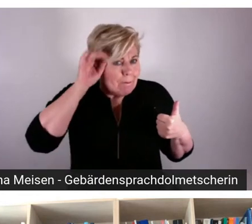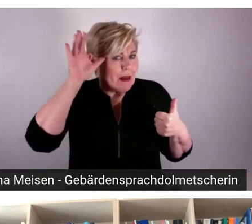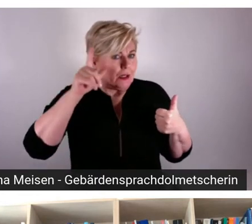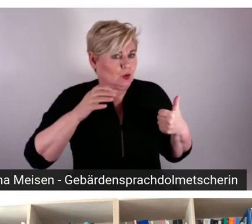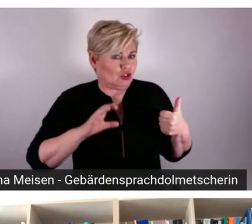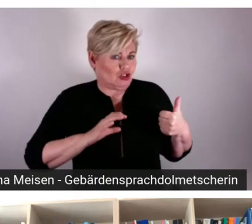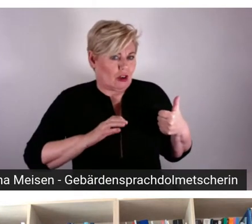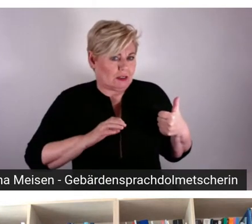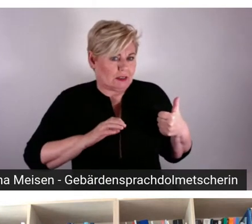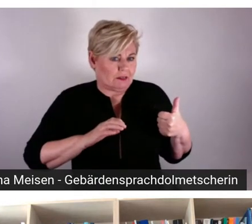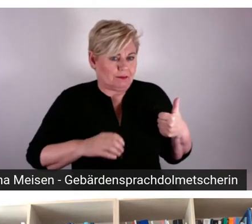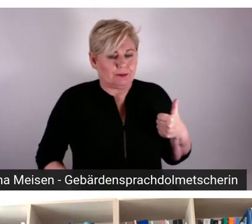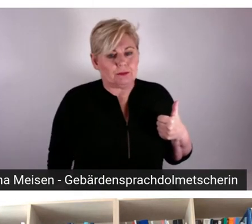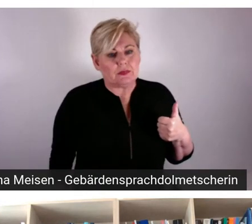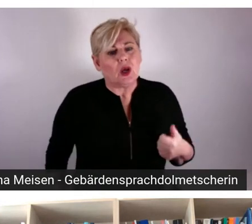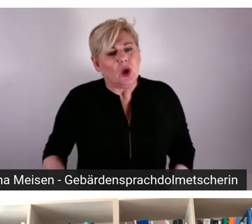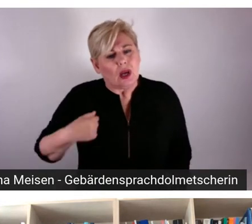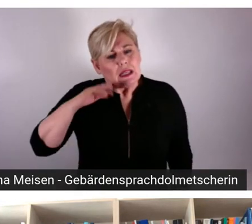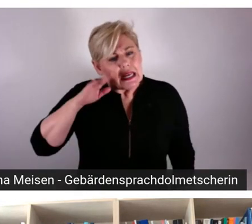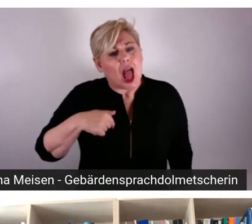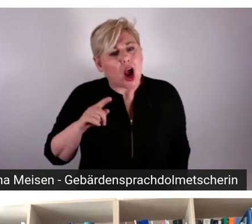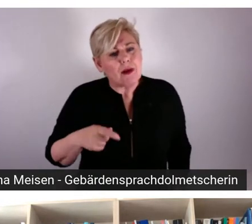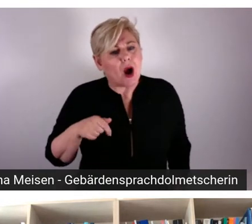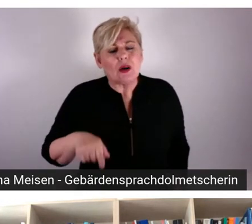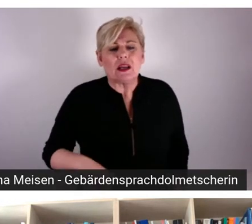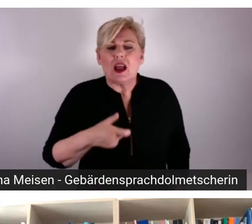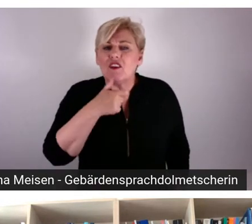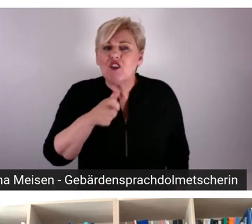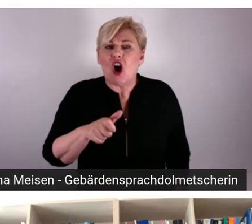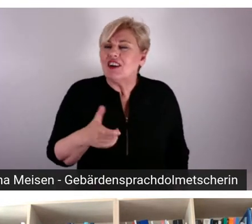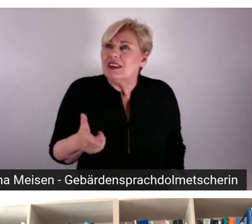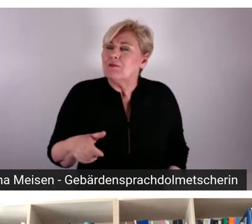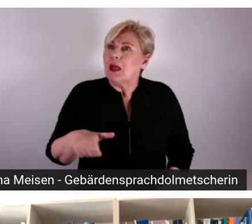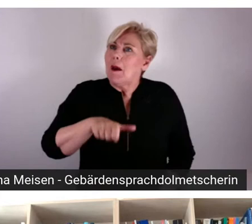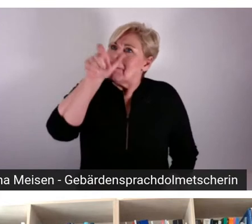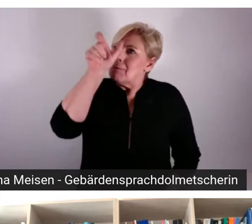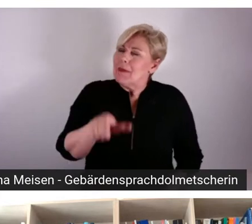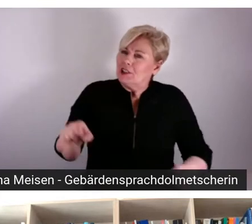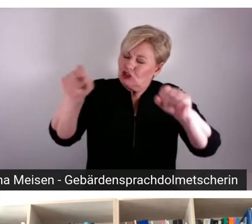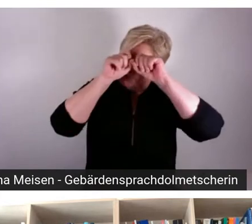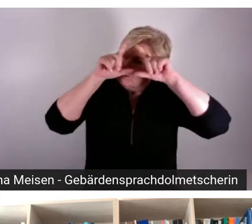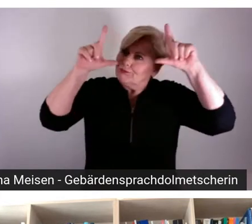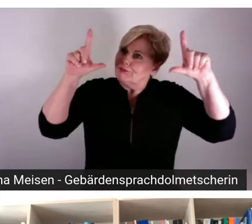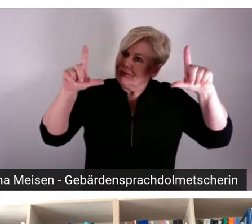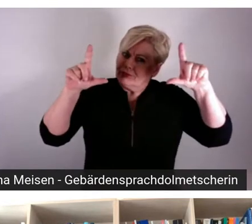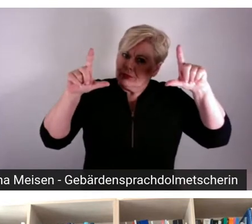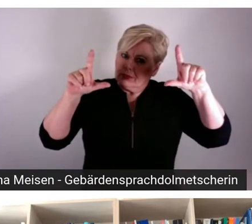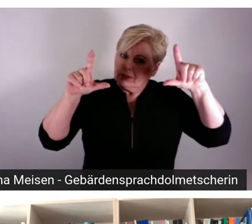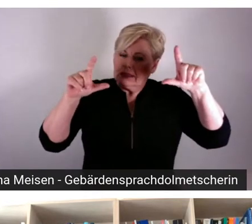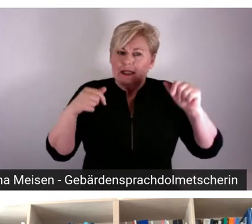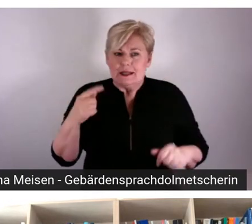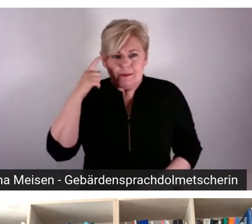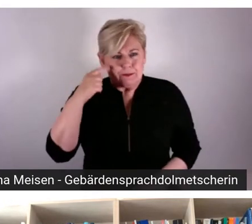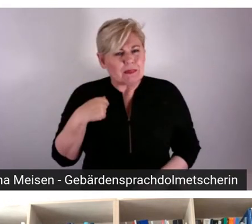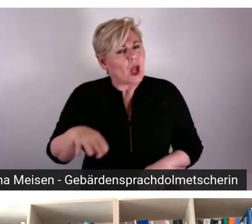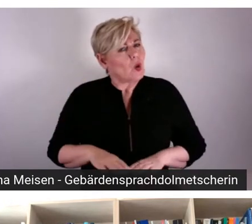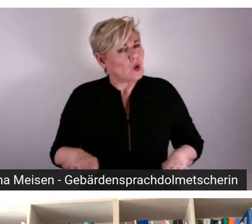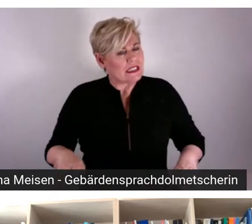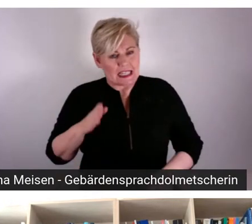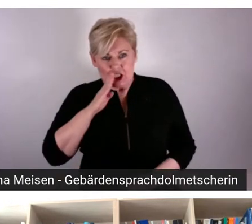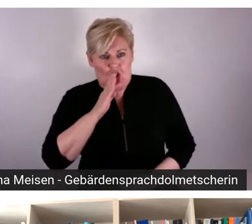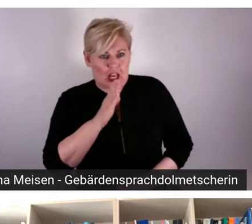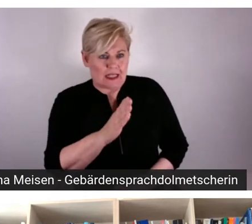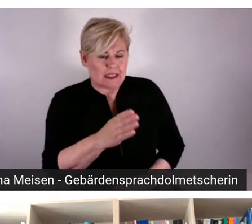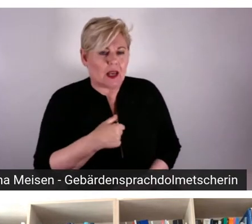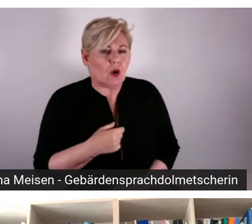eröffnen. Und ich glaube auch hier fiel das Wort vom Menschenbild. Ich glaube, dass ja, dass diese Grundsatzorientierung auf